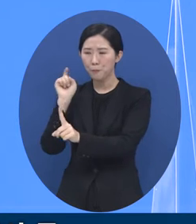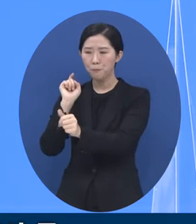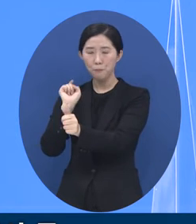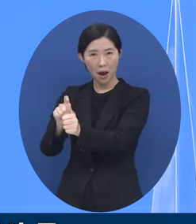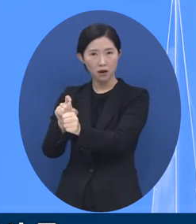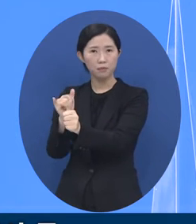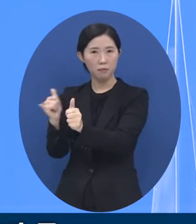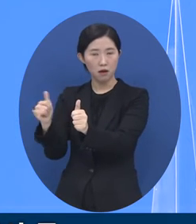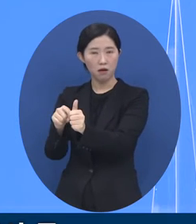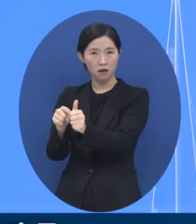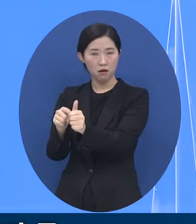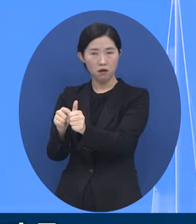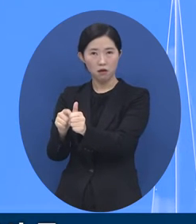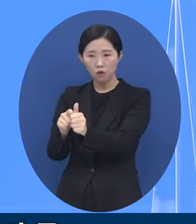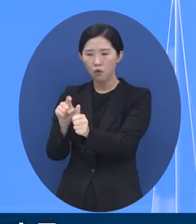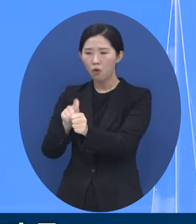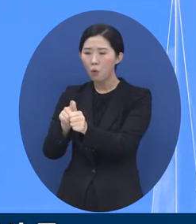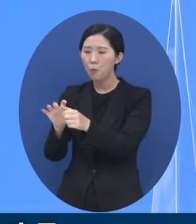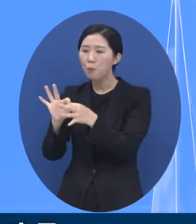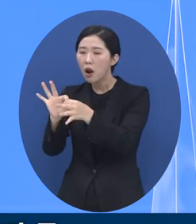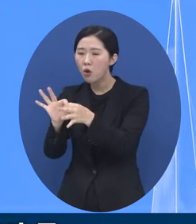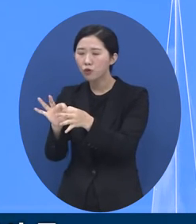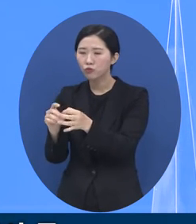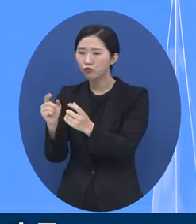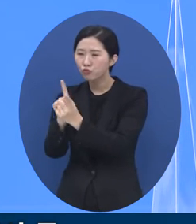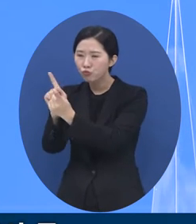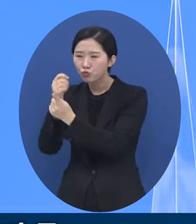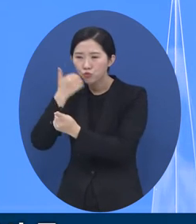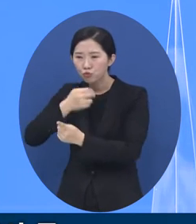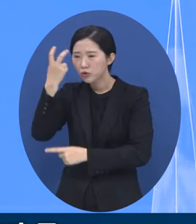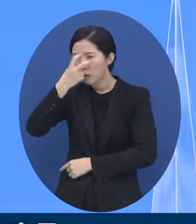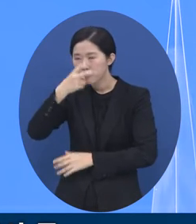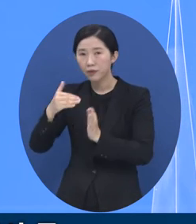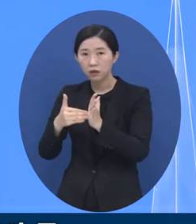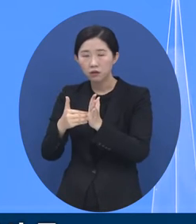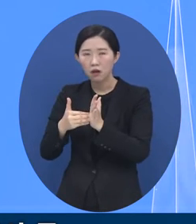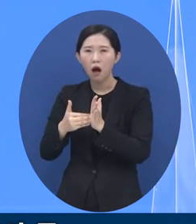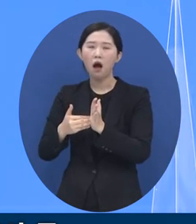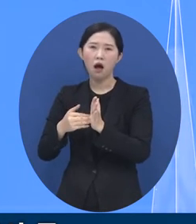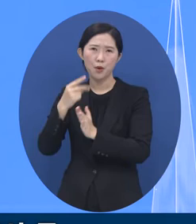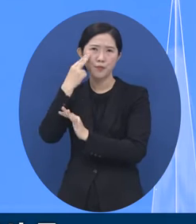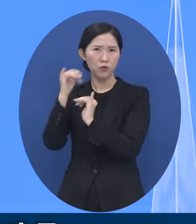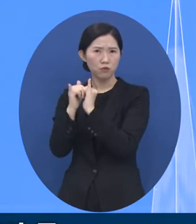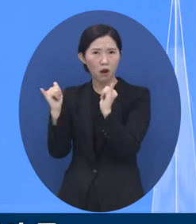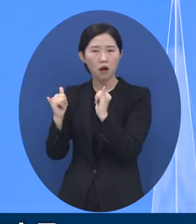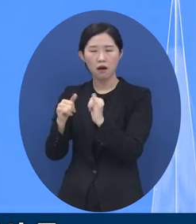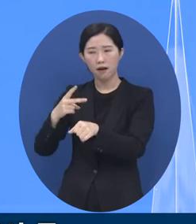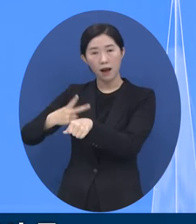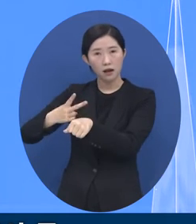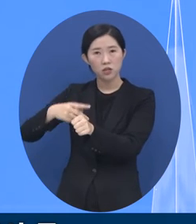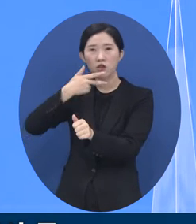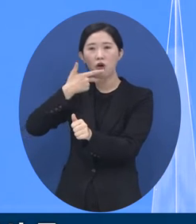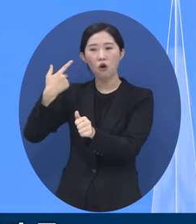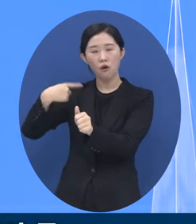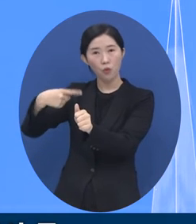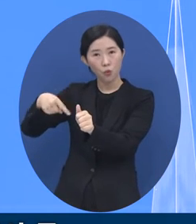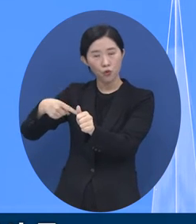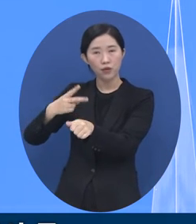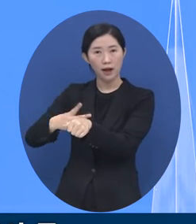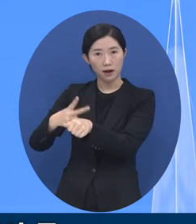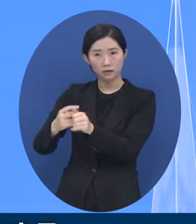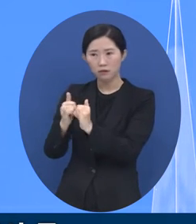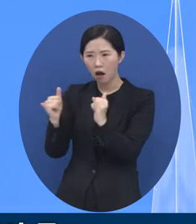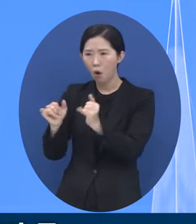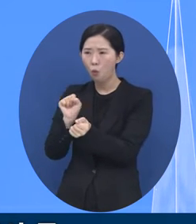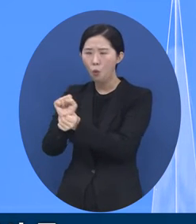이후 관련자 검사를 진행하였고, 원어민 강사들에게도 전파된 상황이 확인되었습니다.